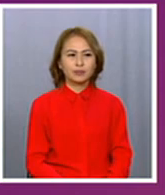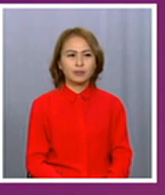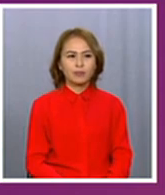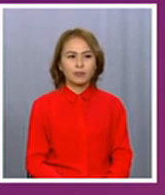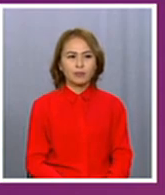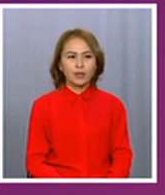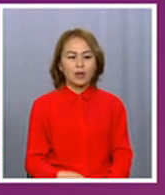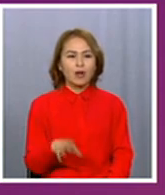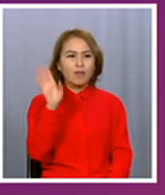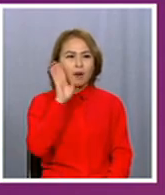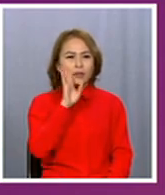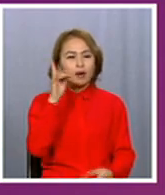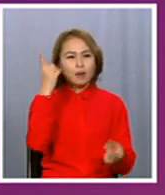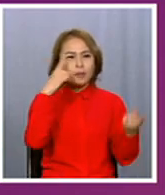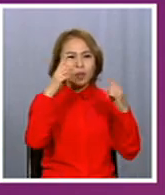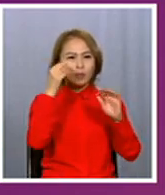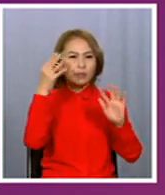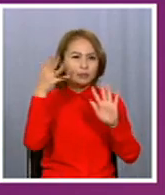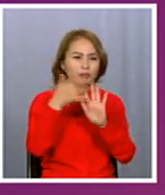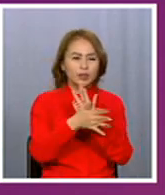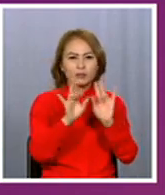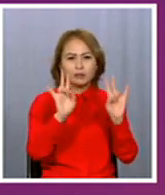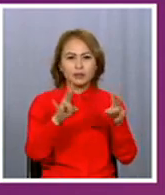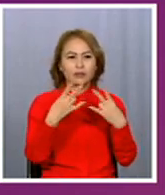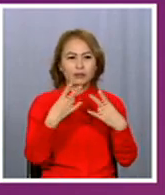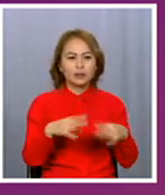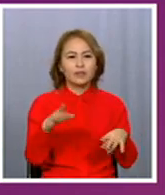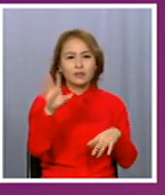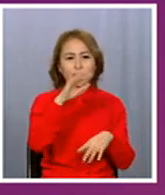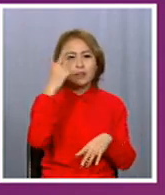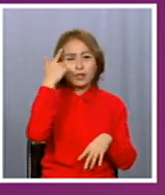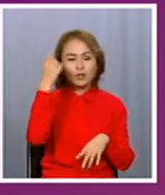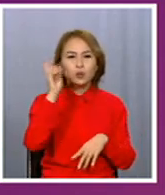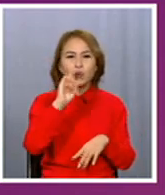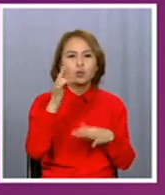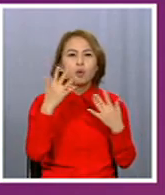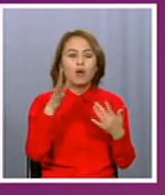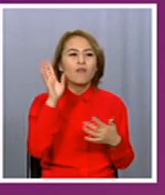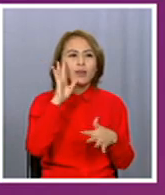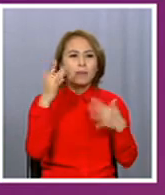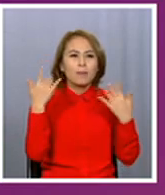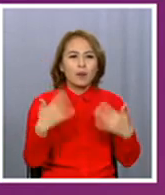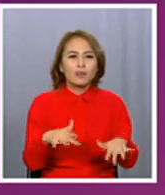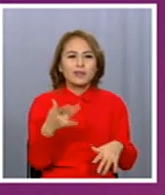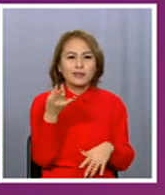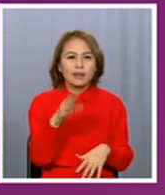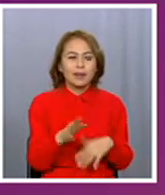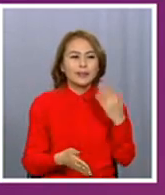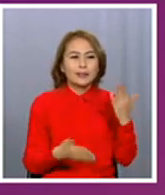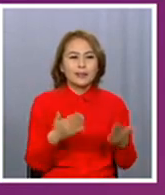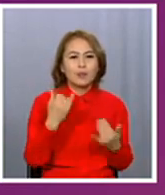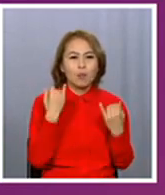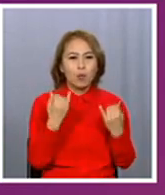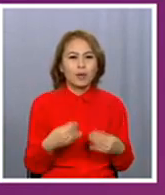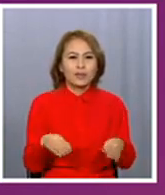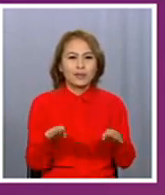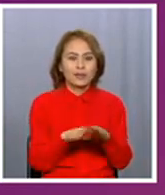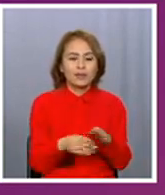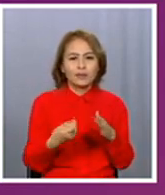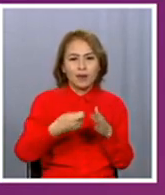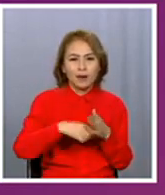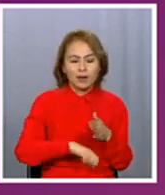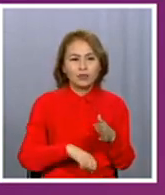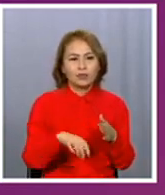расходуйте воду напрасно. Знаете ли вы, сколько воды пропадет зря, если из плохо закрытого крана